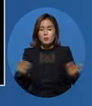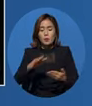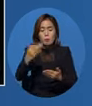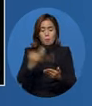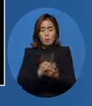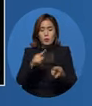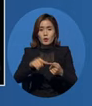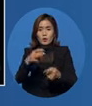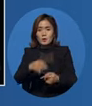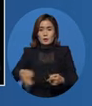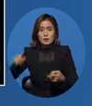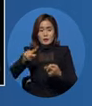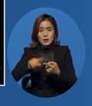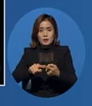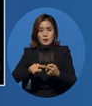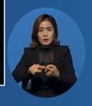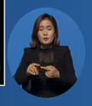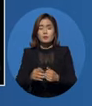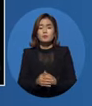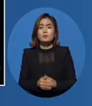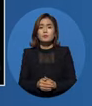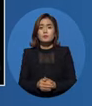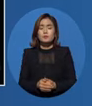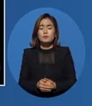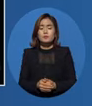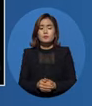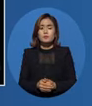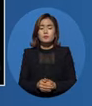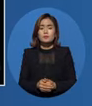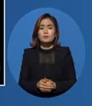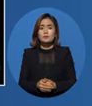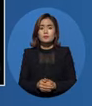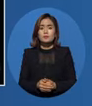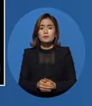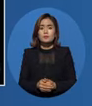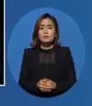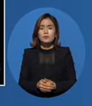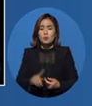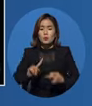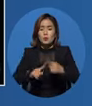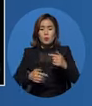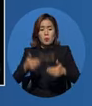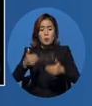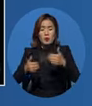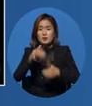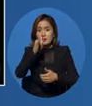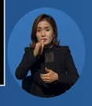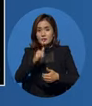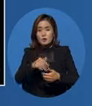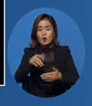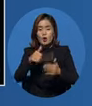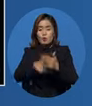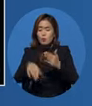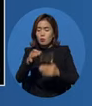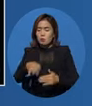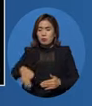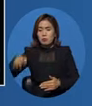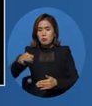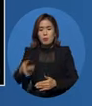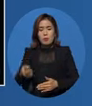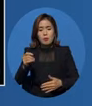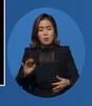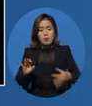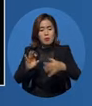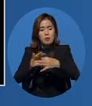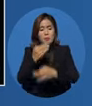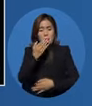인상 운 경제학적으로 이거는 또 양론이 있습니다 물가상승으로 바로 이어진다 고 또